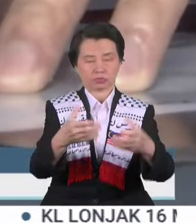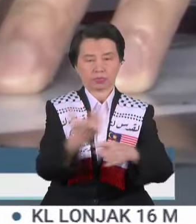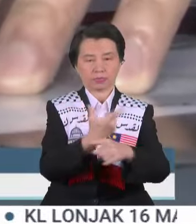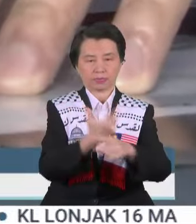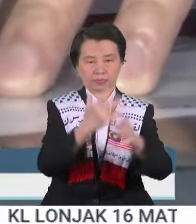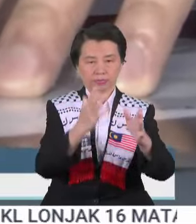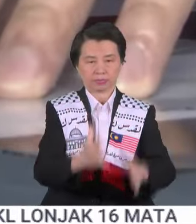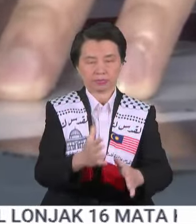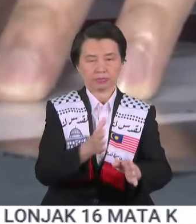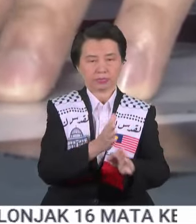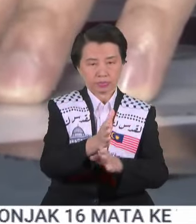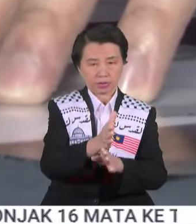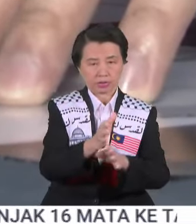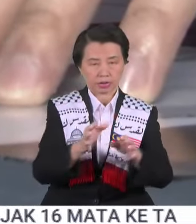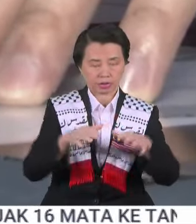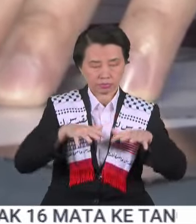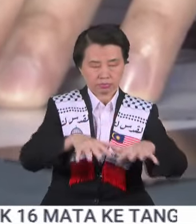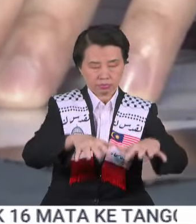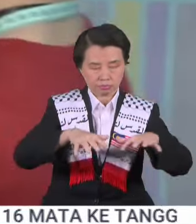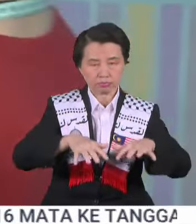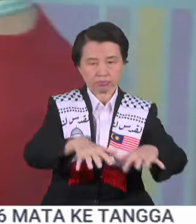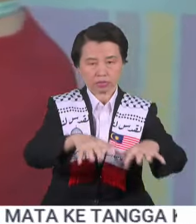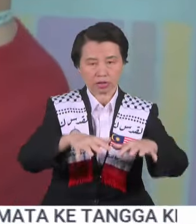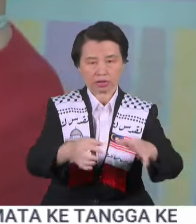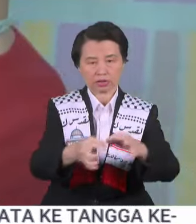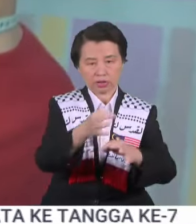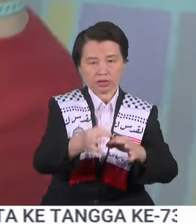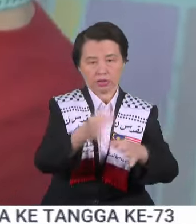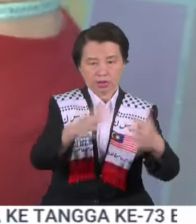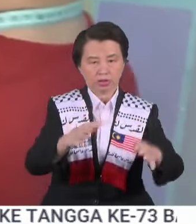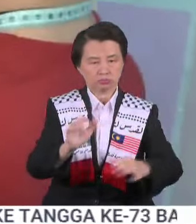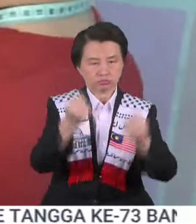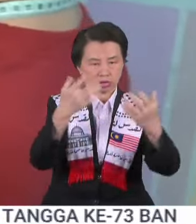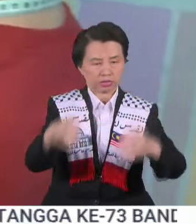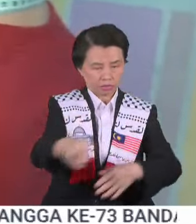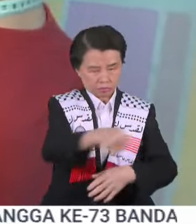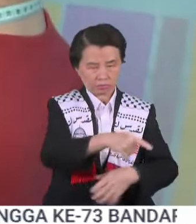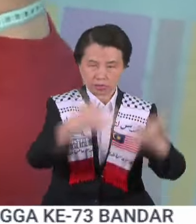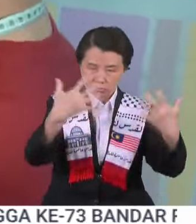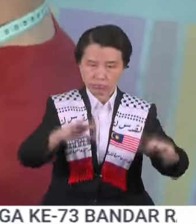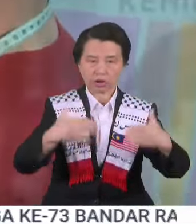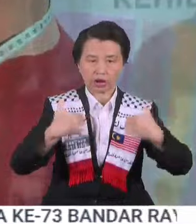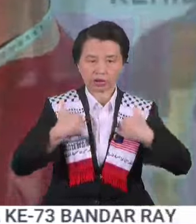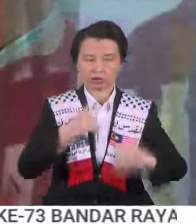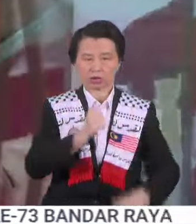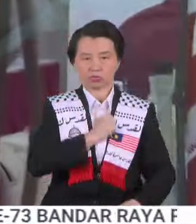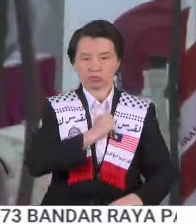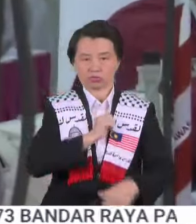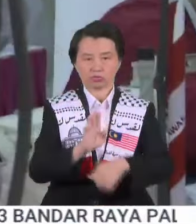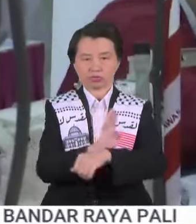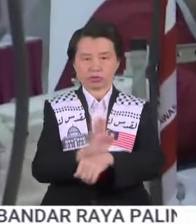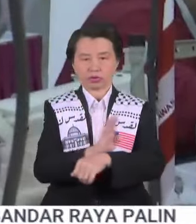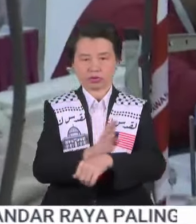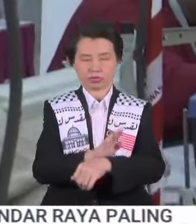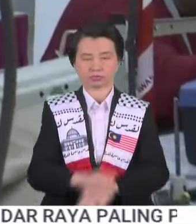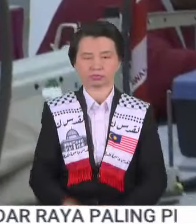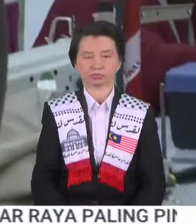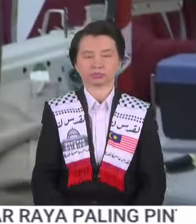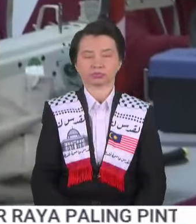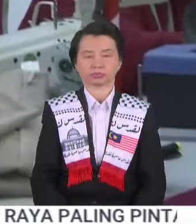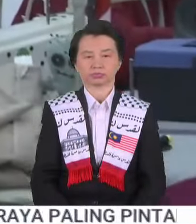bidang kemahiran jahitan. Kebanyakannya sudah memiliki perniagaan sendiri. Sahira Samain,